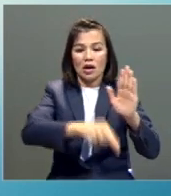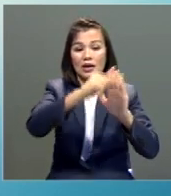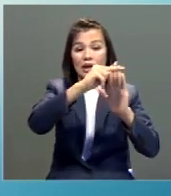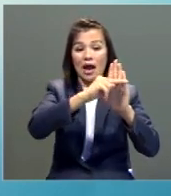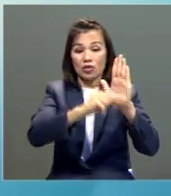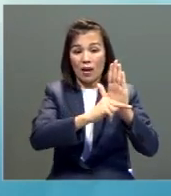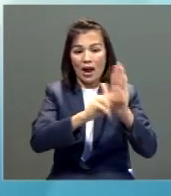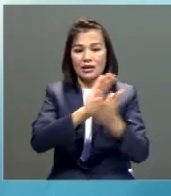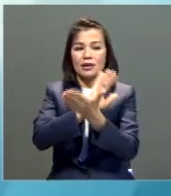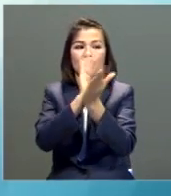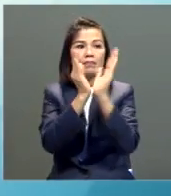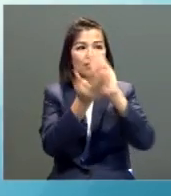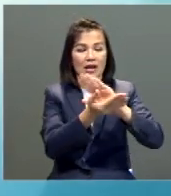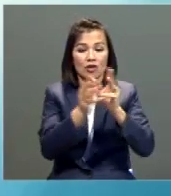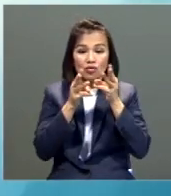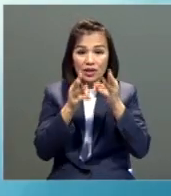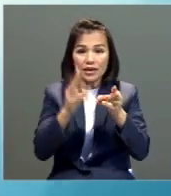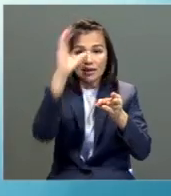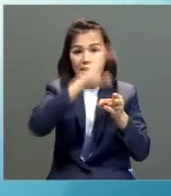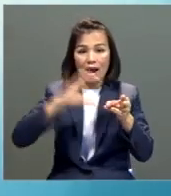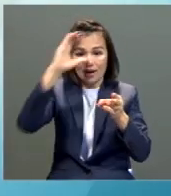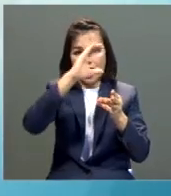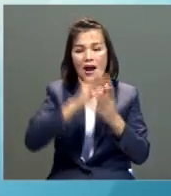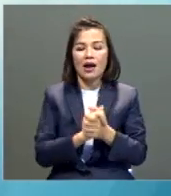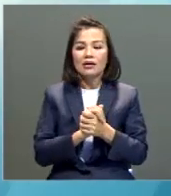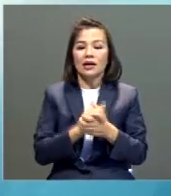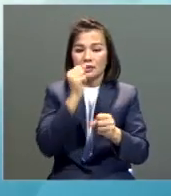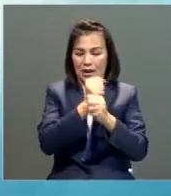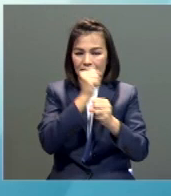การปรับเปลี่ยนวิธีการค้นหานะครับเป็นเชิงรุ